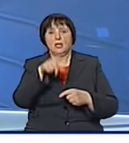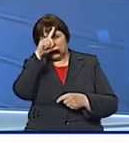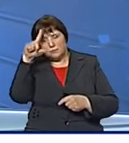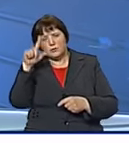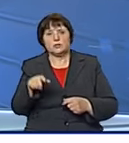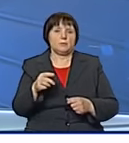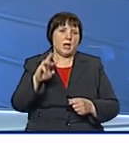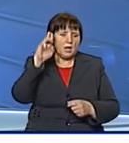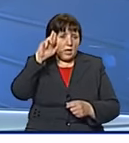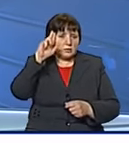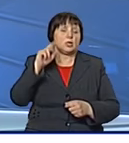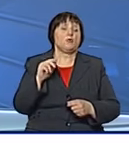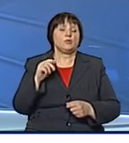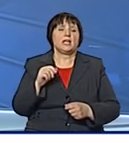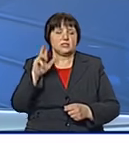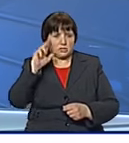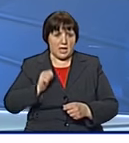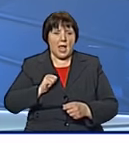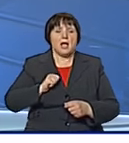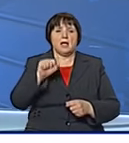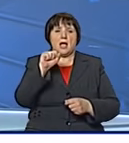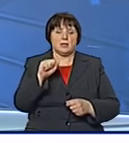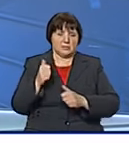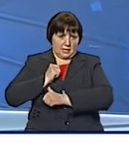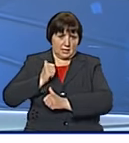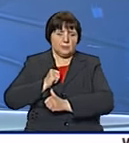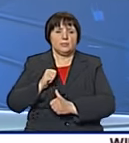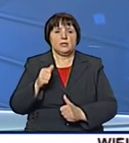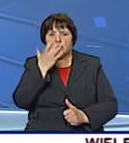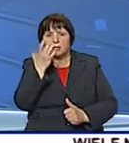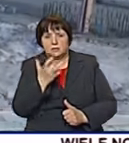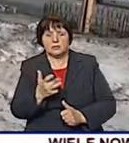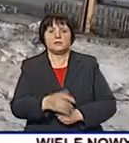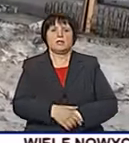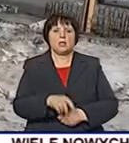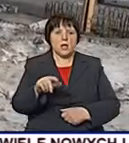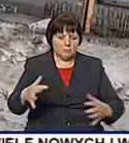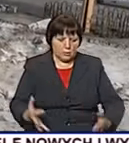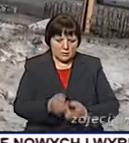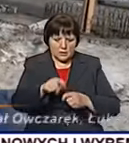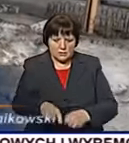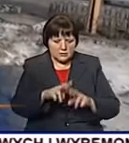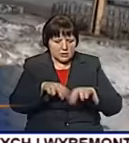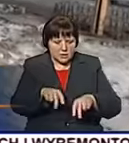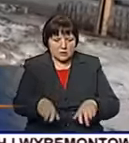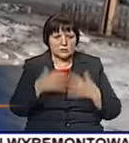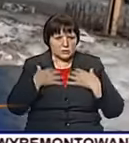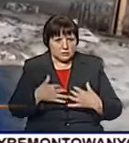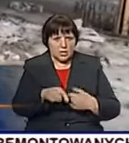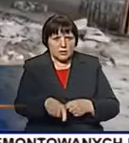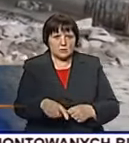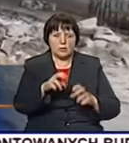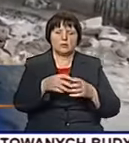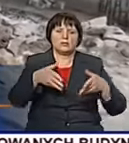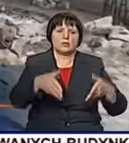Armii Czerwonej. Na miejscu pracuje grupa dochodzeniowo-śledcza z prokuratorem. Odnalezione szczątki pochodzą najprawdopodobniej z